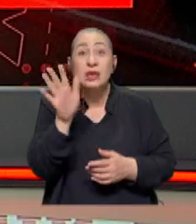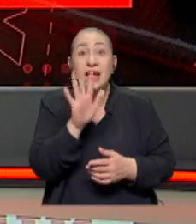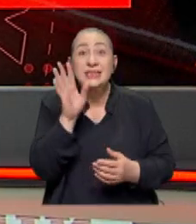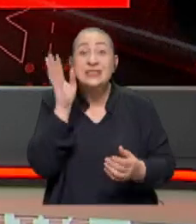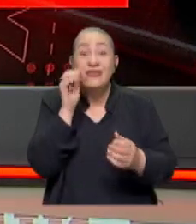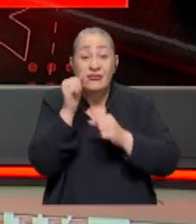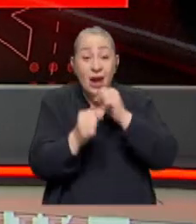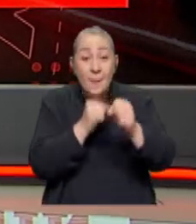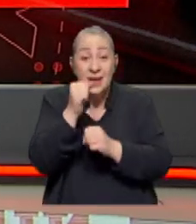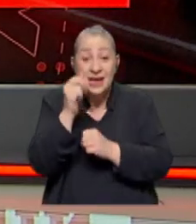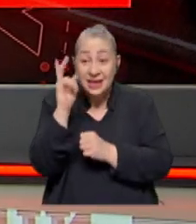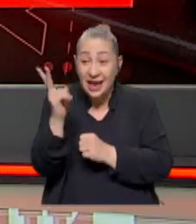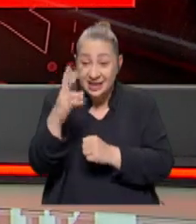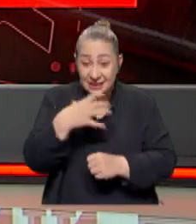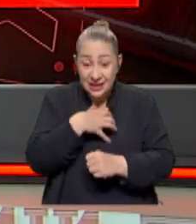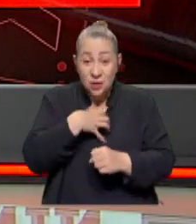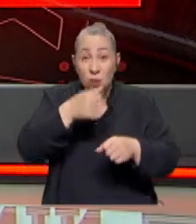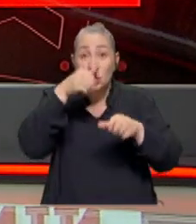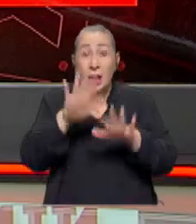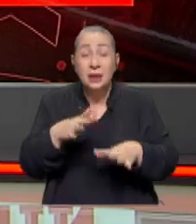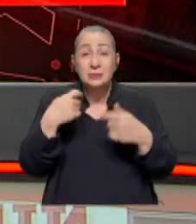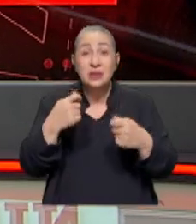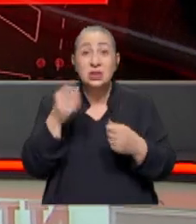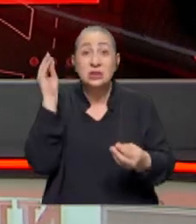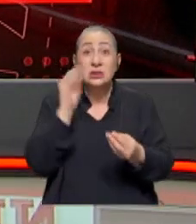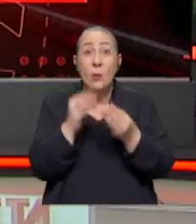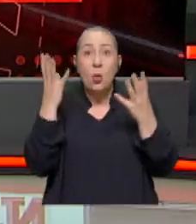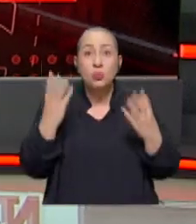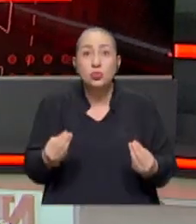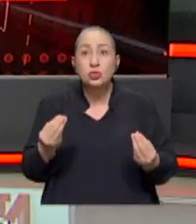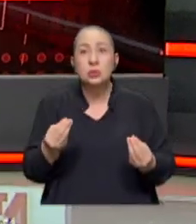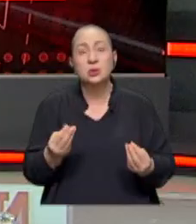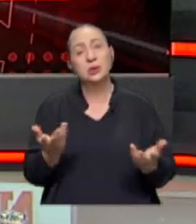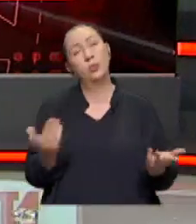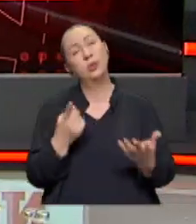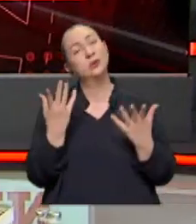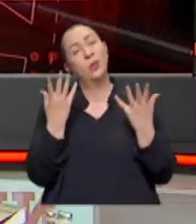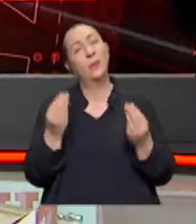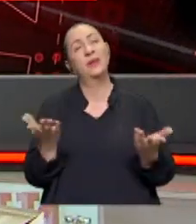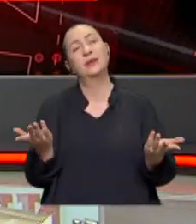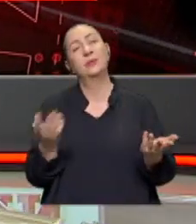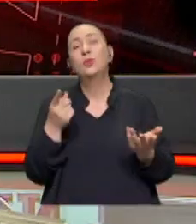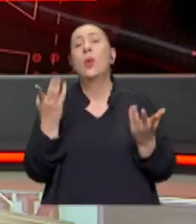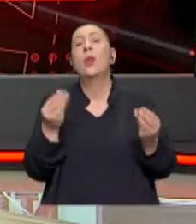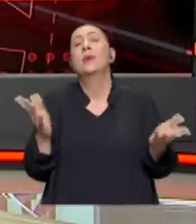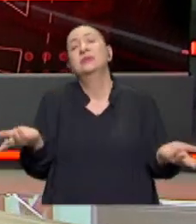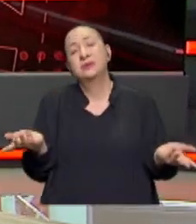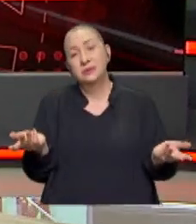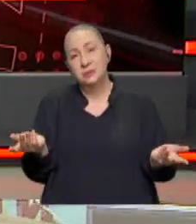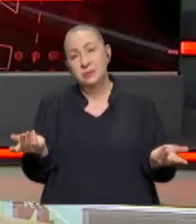%550 sanayicinin doğalgaz maliyeti zamlanmış. Ya bu nasıl olabilir ya? Bu nasıl olabilir